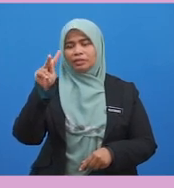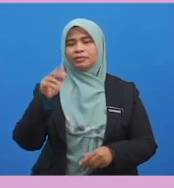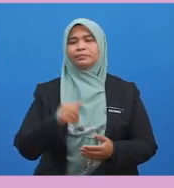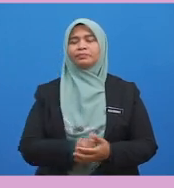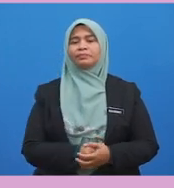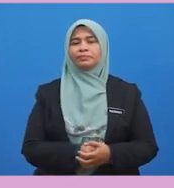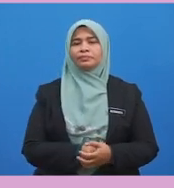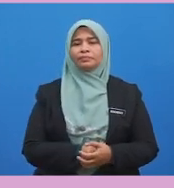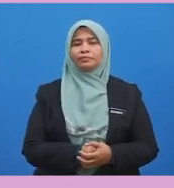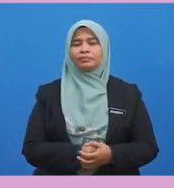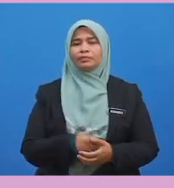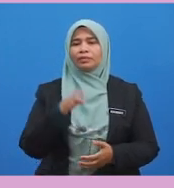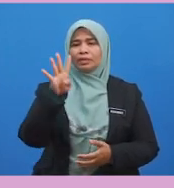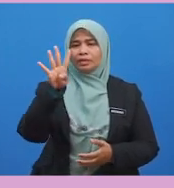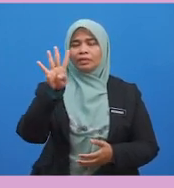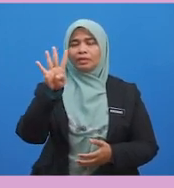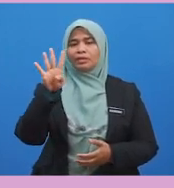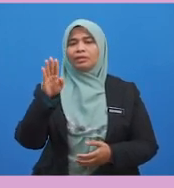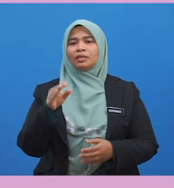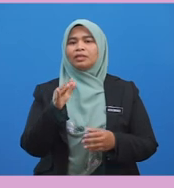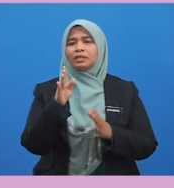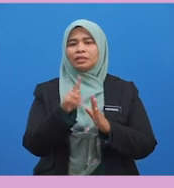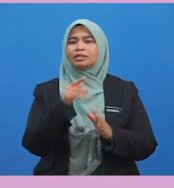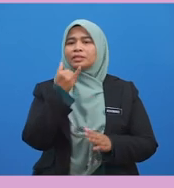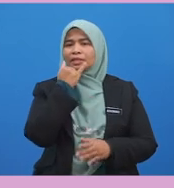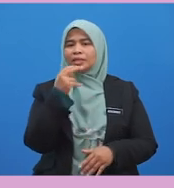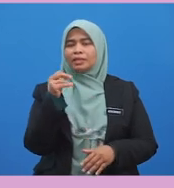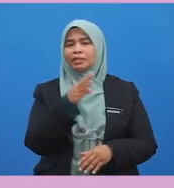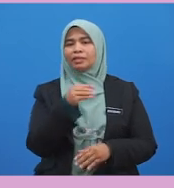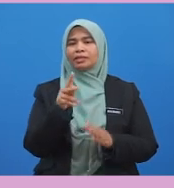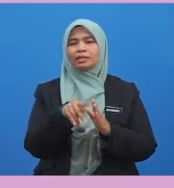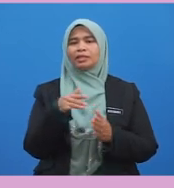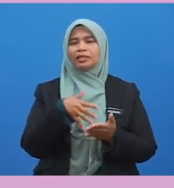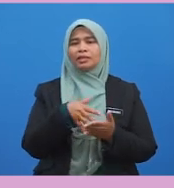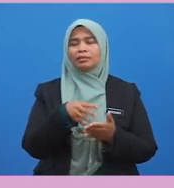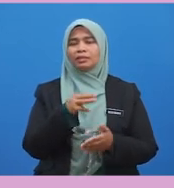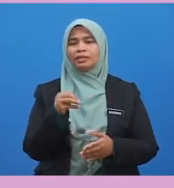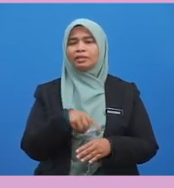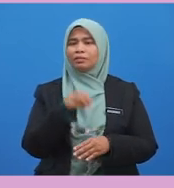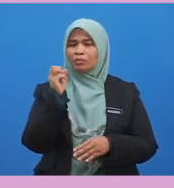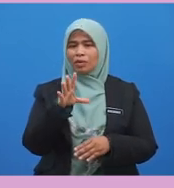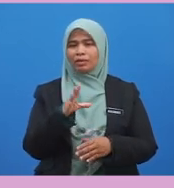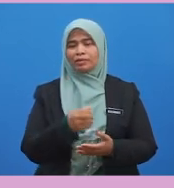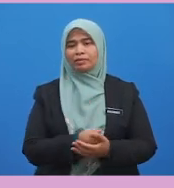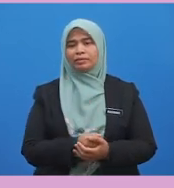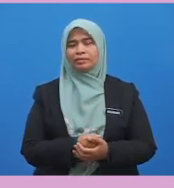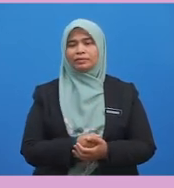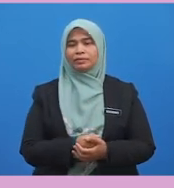idea. Keempat, kesalahan dan kelemahan dibuang atau dibaiki.